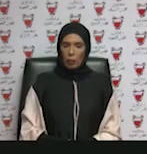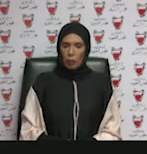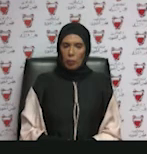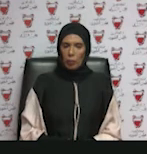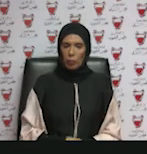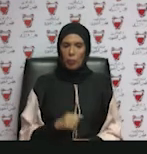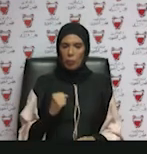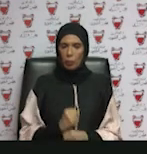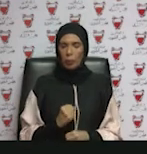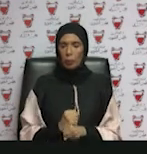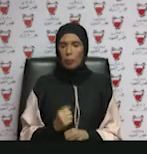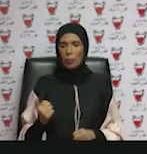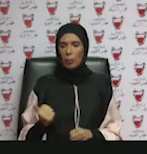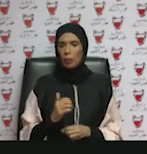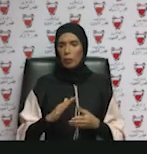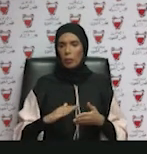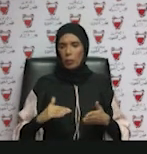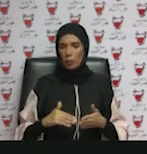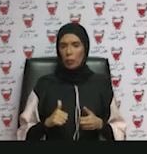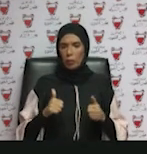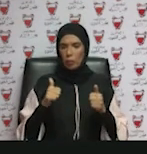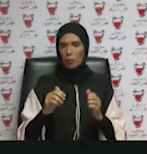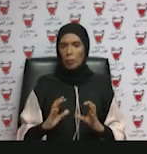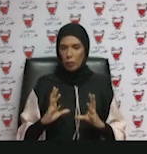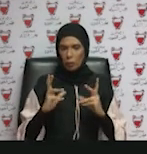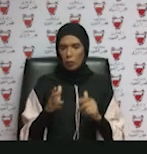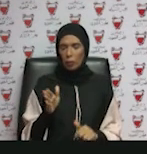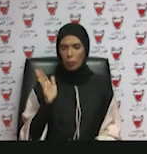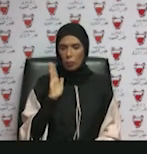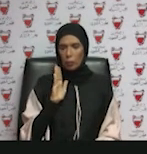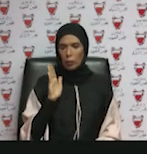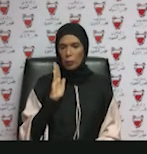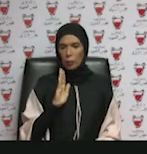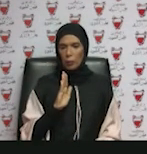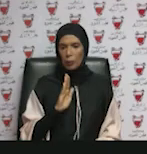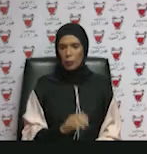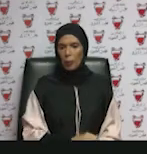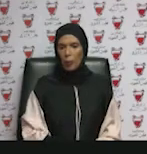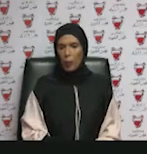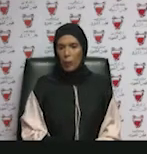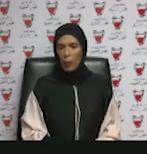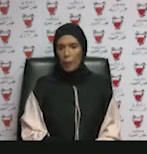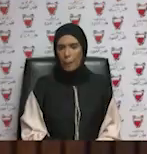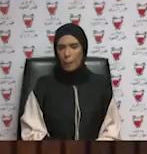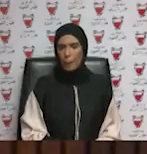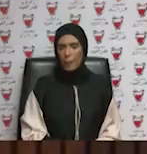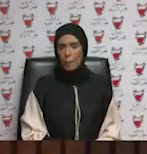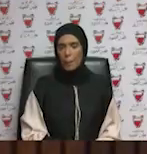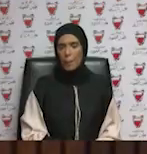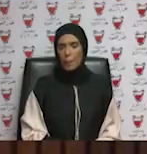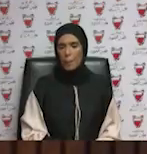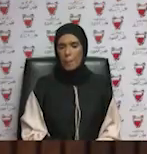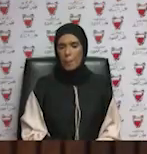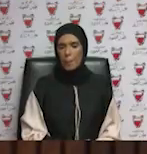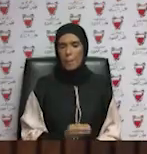دوراً مهماً بالمساعدة في تحقيق التأهيل والتدريب الطبيين المطلوبين، مما يؤدي